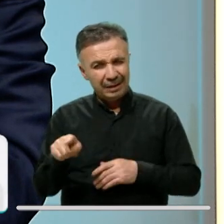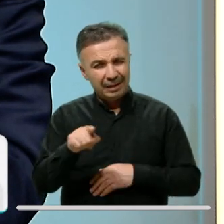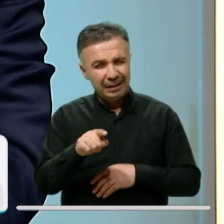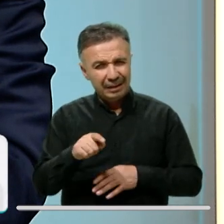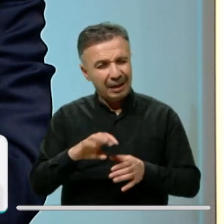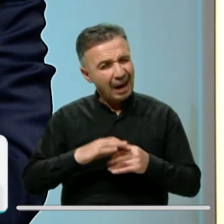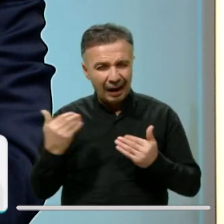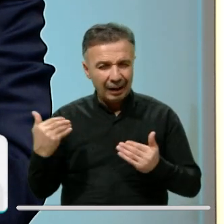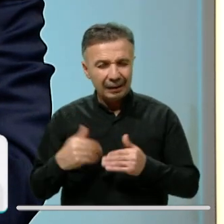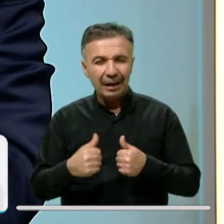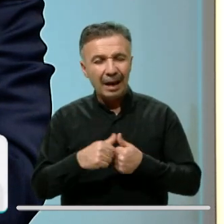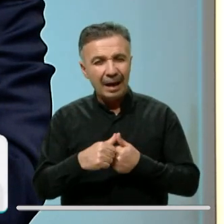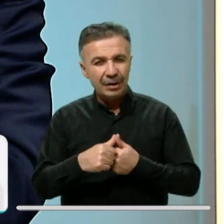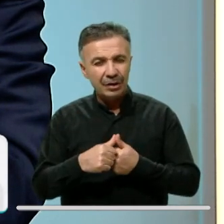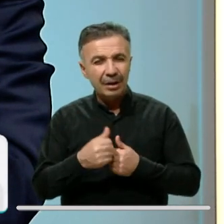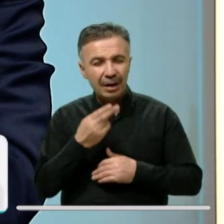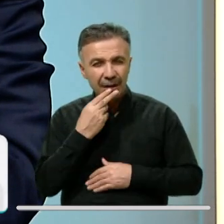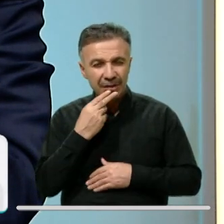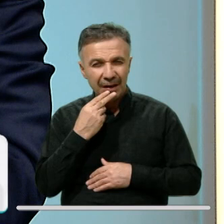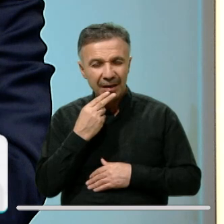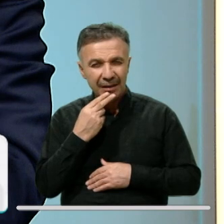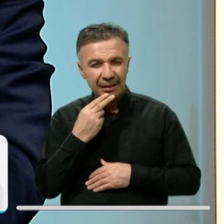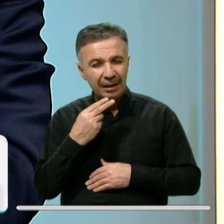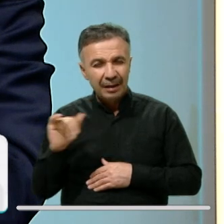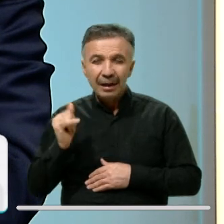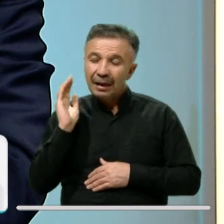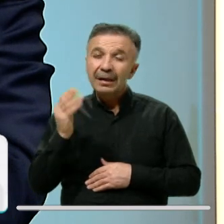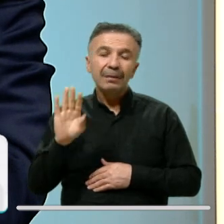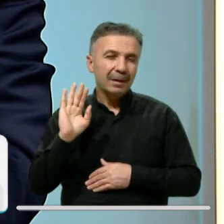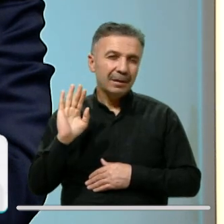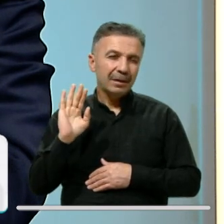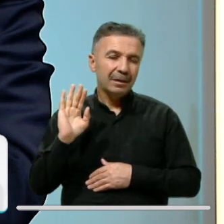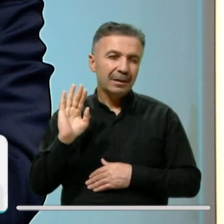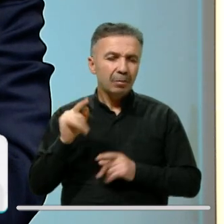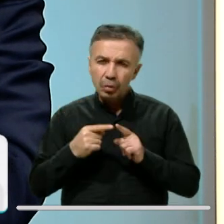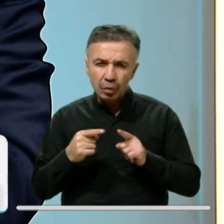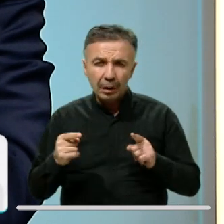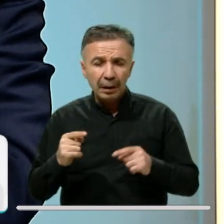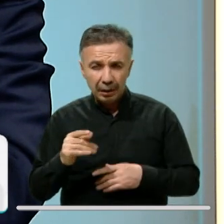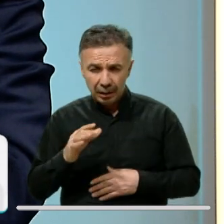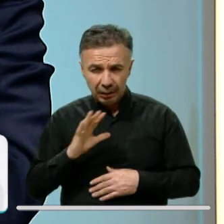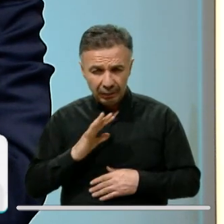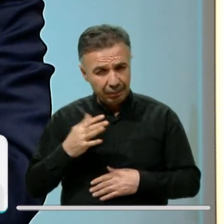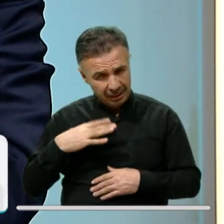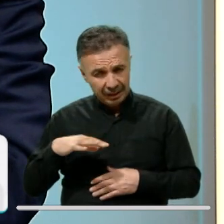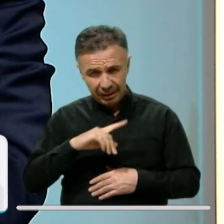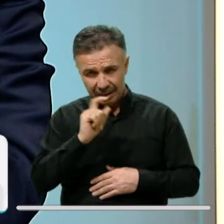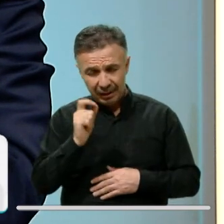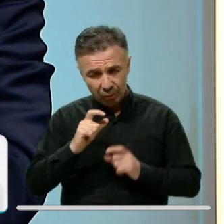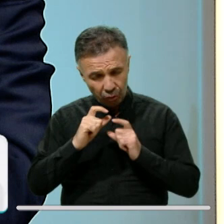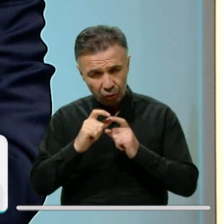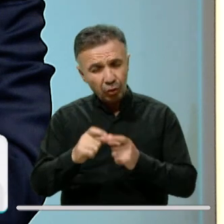yani eşlerinize dönmeden kalabilirsiniz falan veya ne kadar sürede dönmeyi istersiniz diye onlara sorduğu